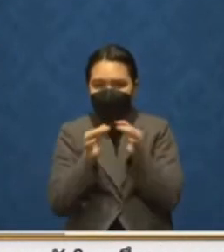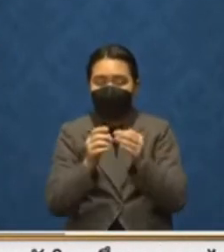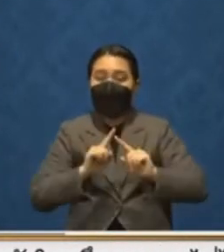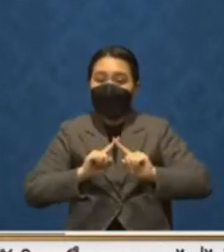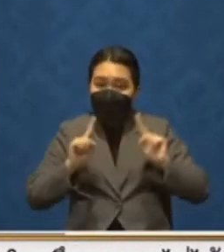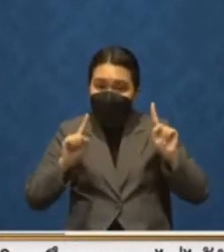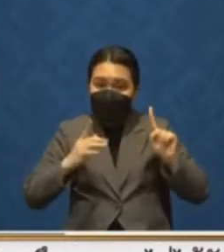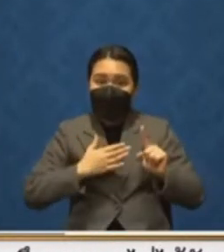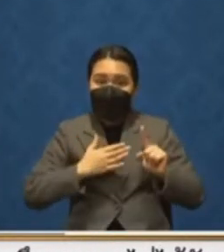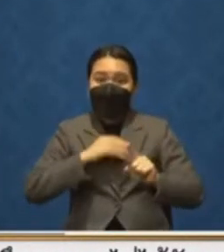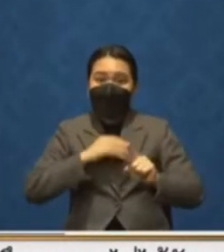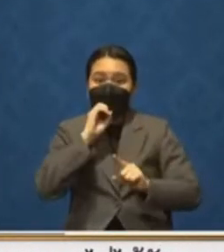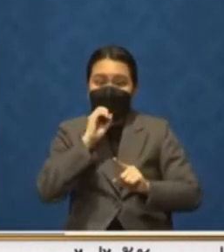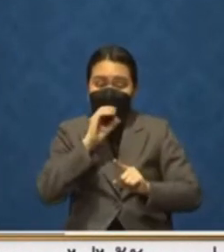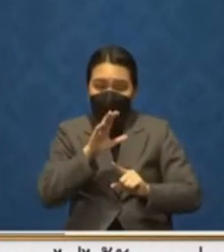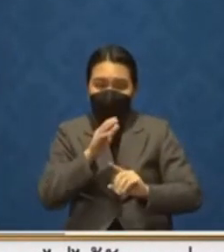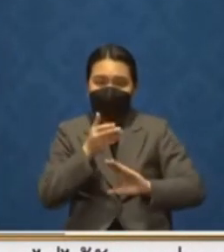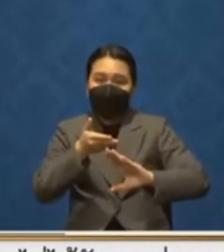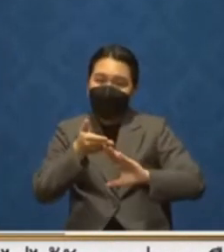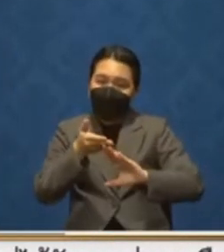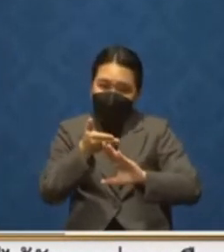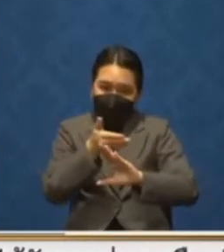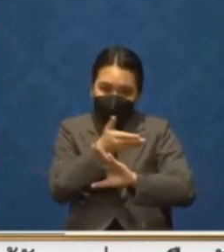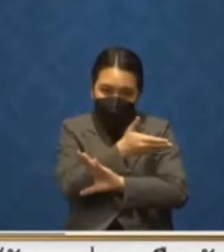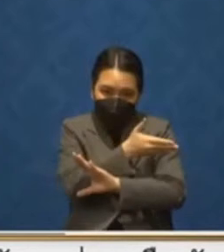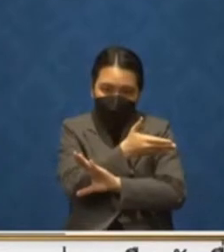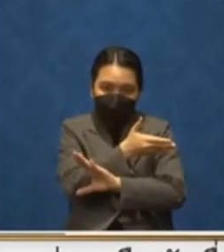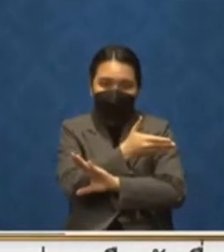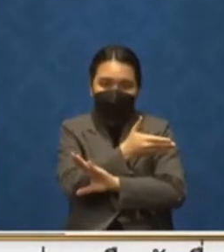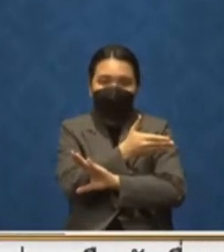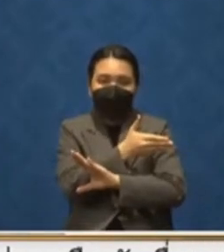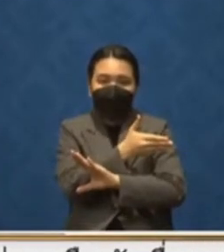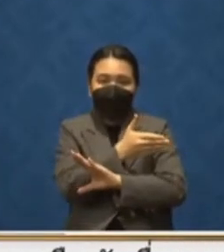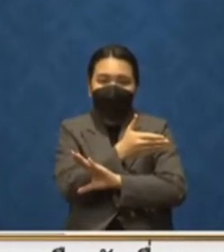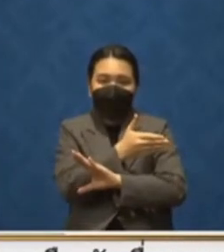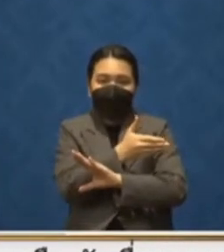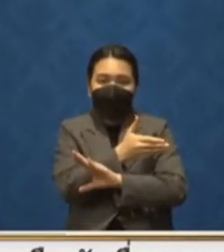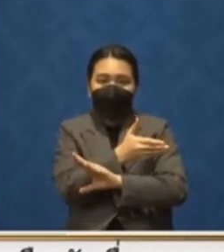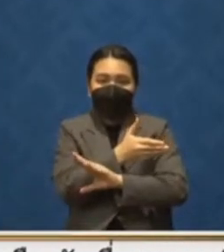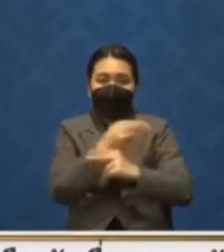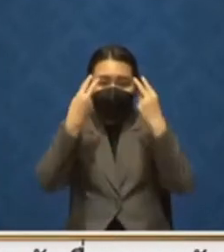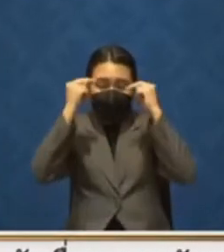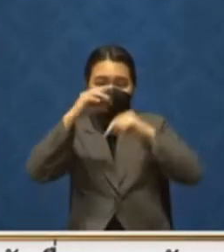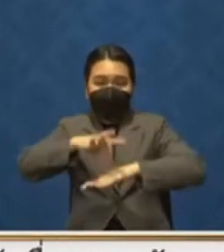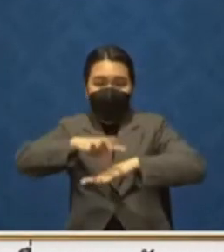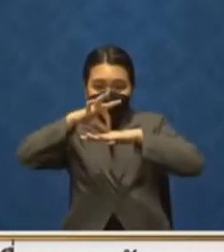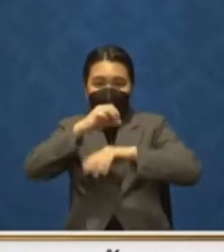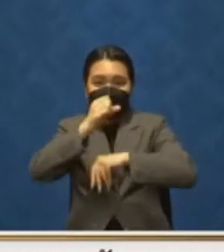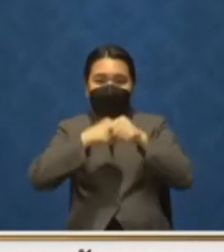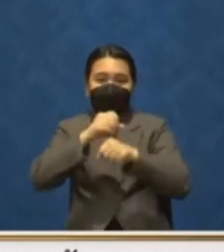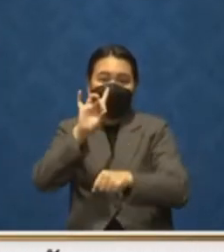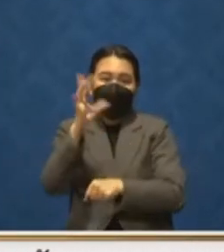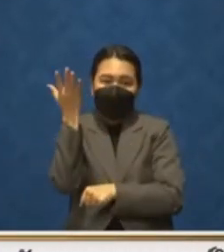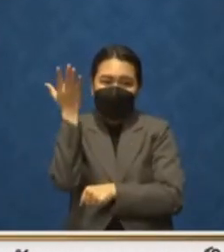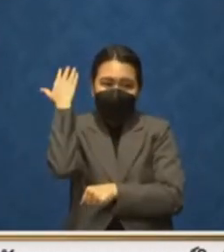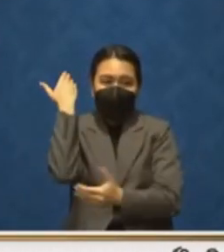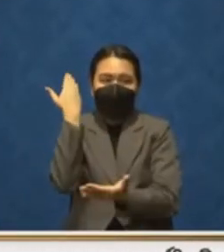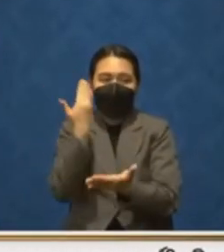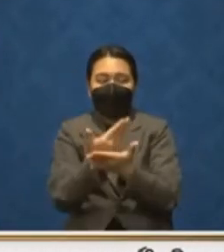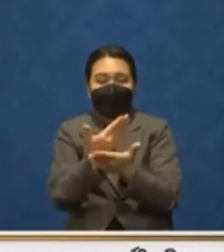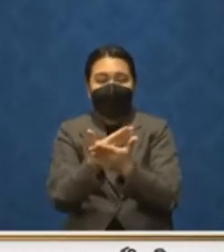ที่รับมอบกันมาหรือได้รับมาณวันที่รับตำแหน่งเมื่อ8ปีที่แล้ว 1บาท 50